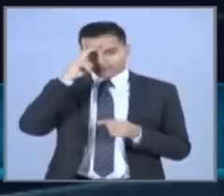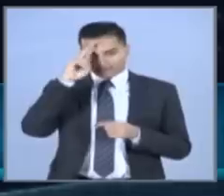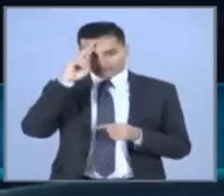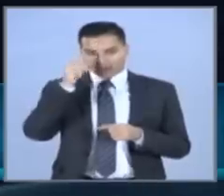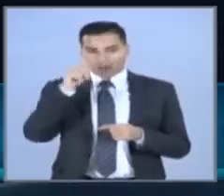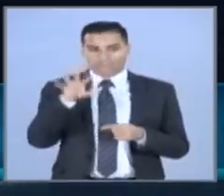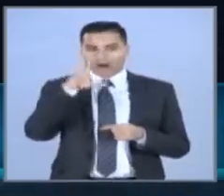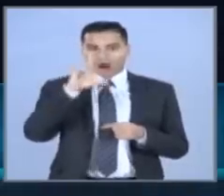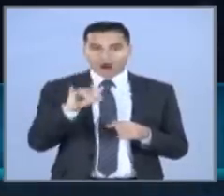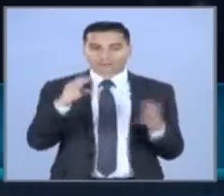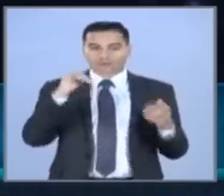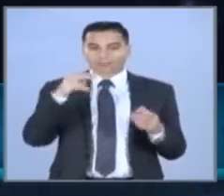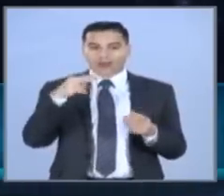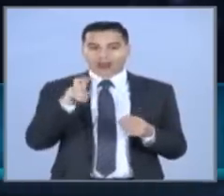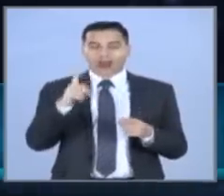وألحان حسين الجسم.